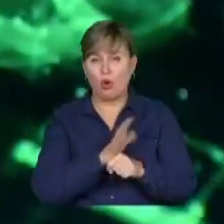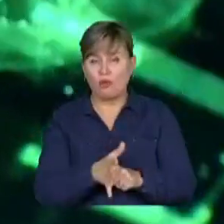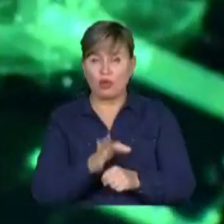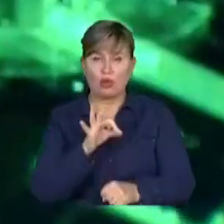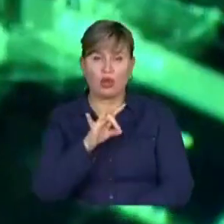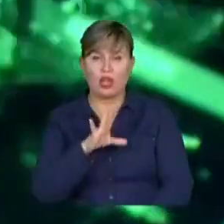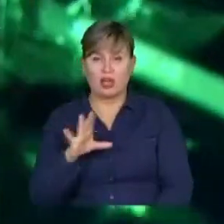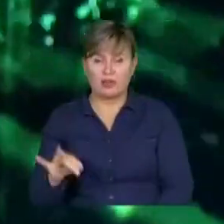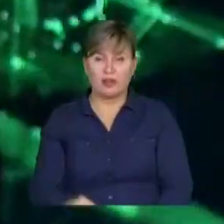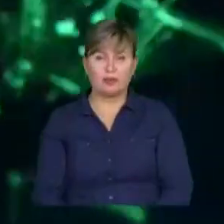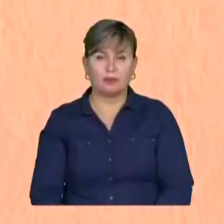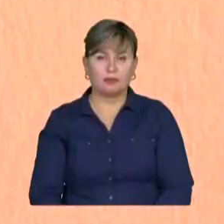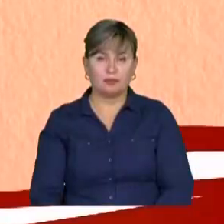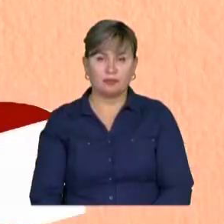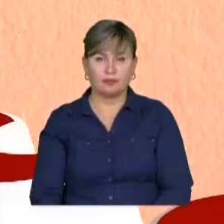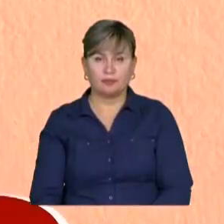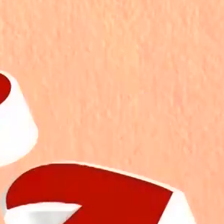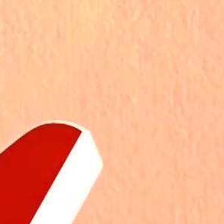продолжаем.